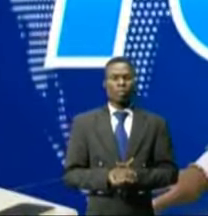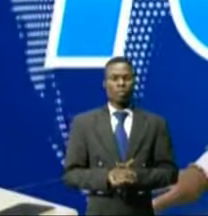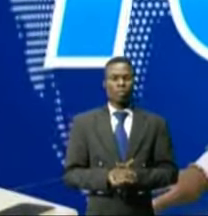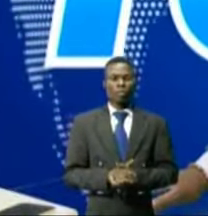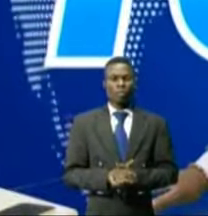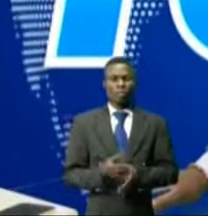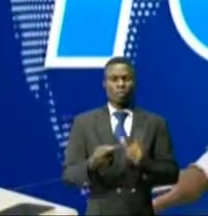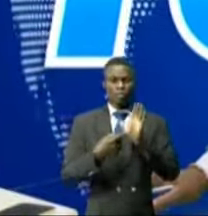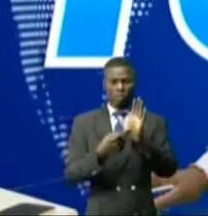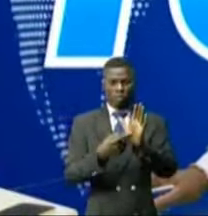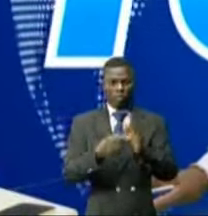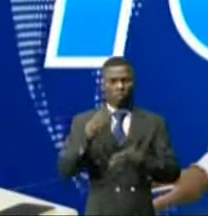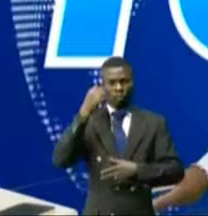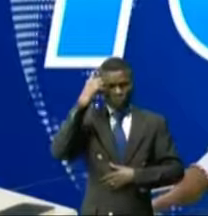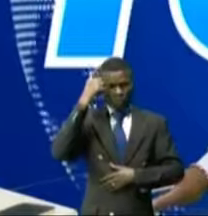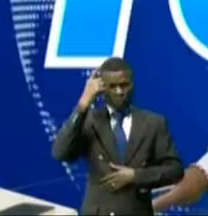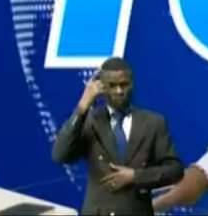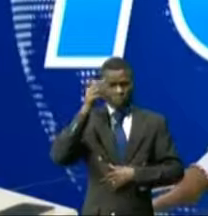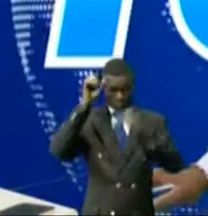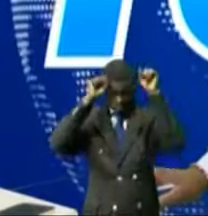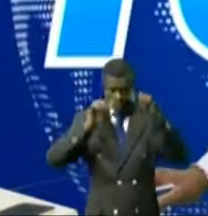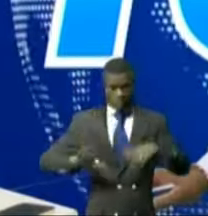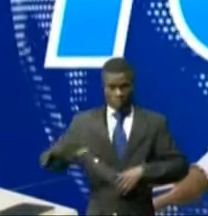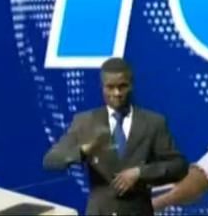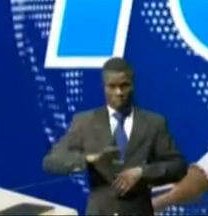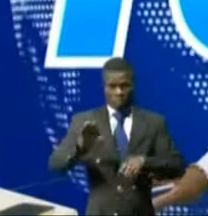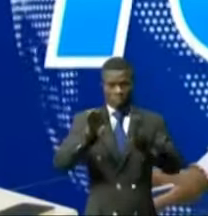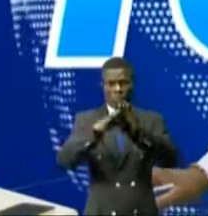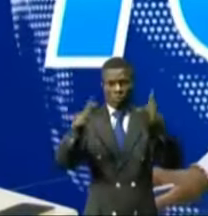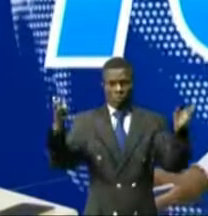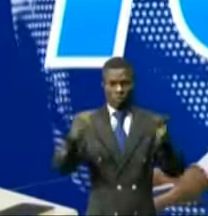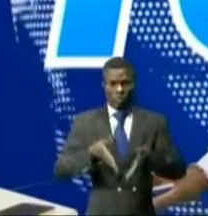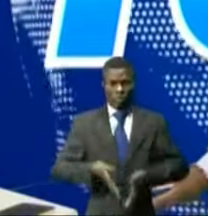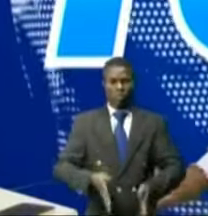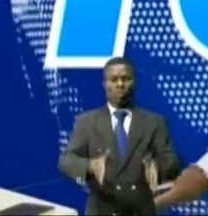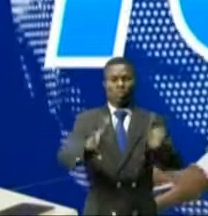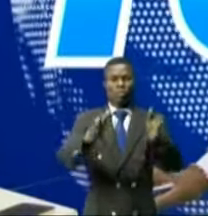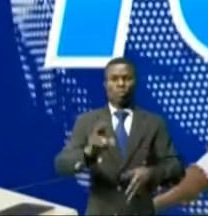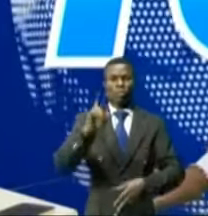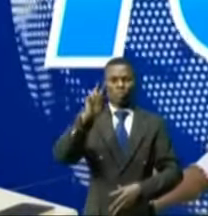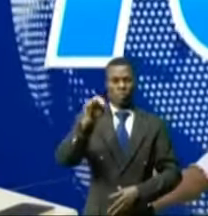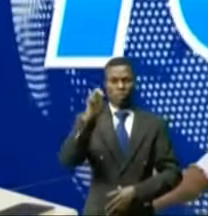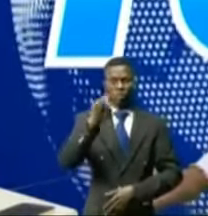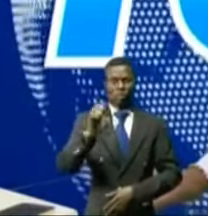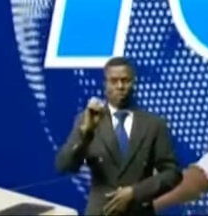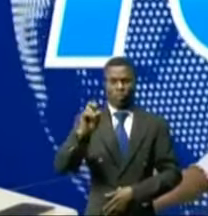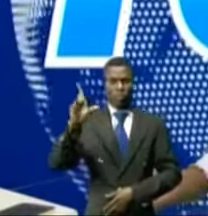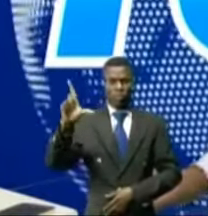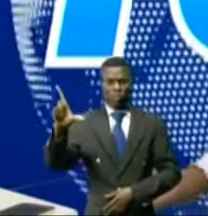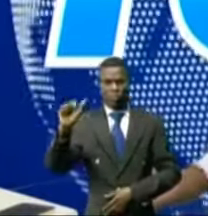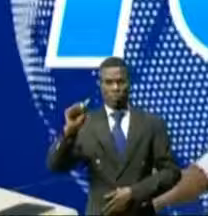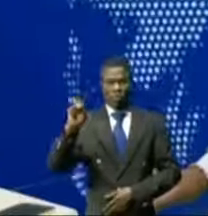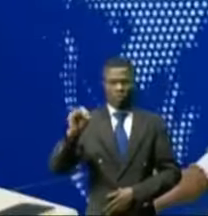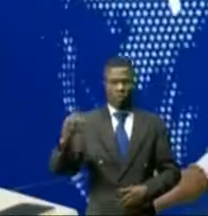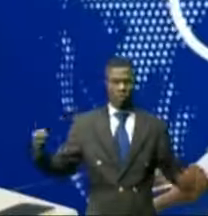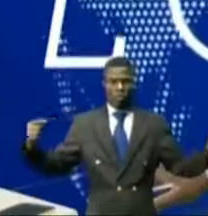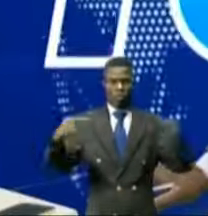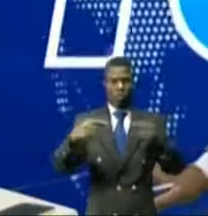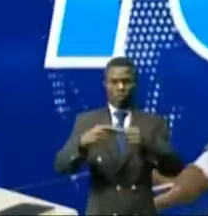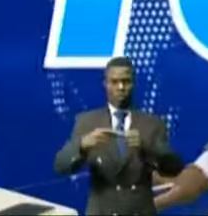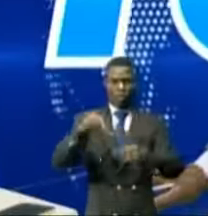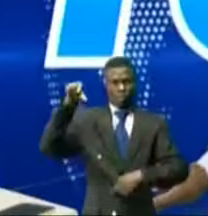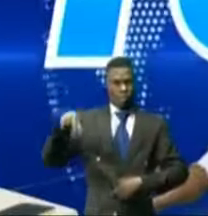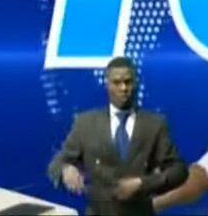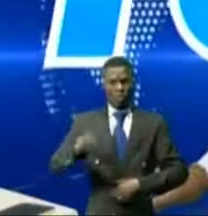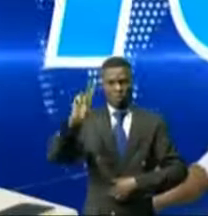Vous êtes certainement rendu compte que le garant de la nation a procédé à l'ouverture officielle de la route Nzolana qui relie Upen et